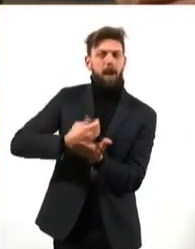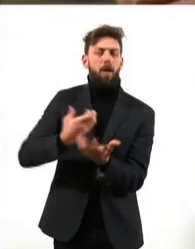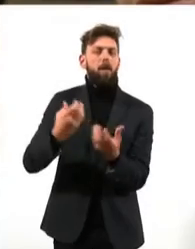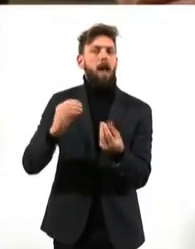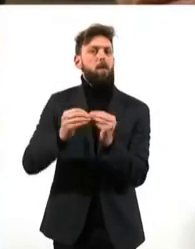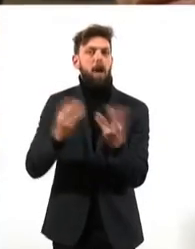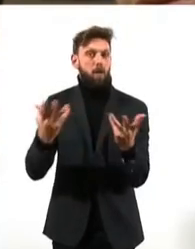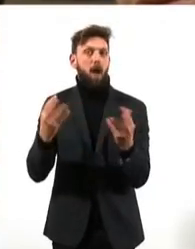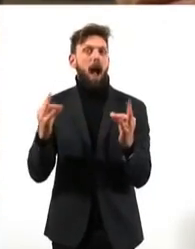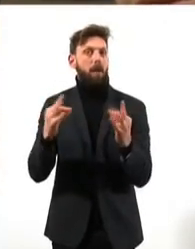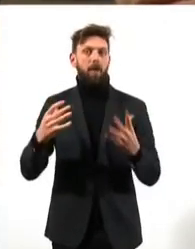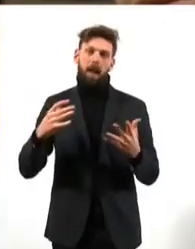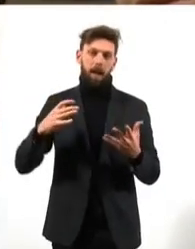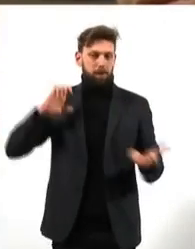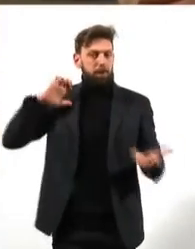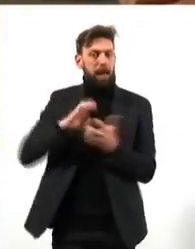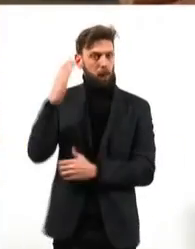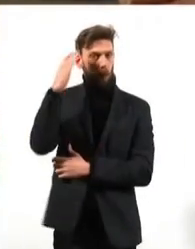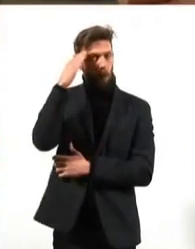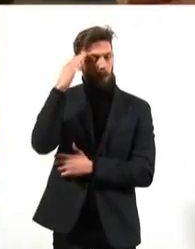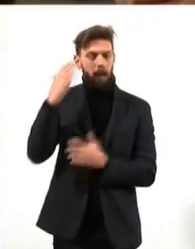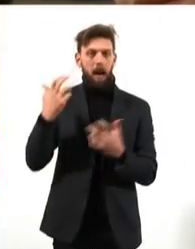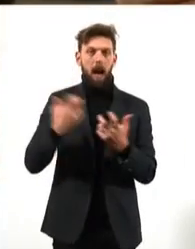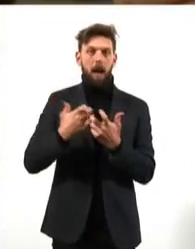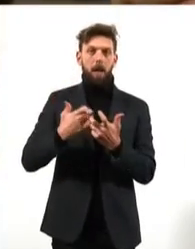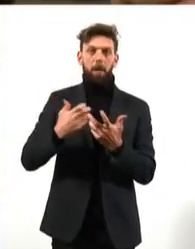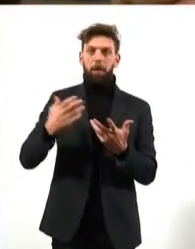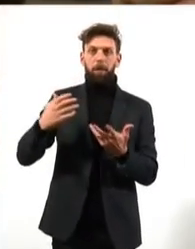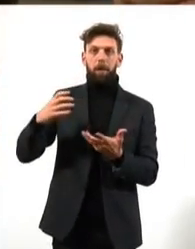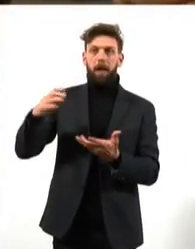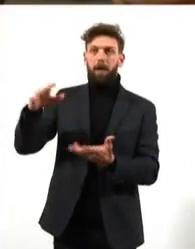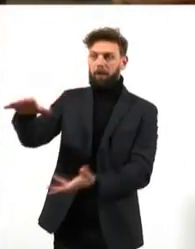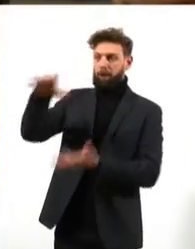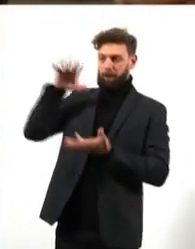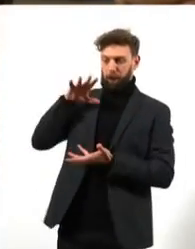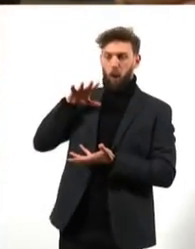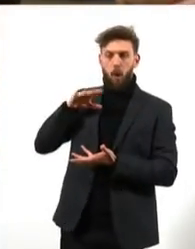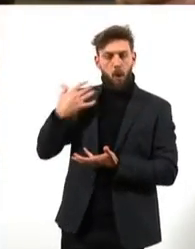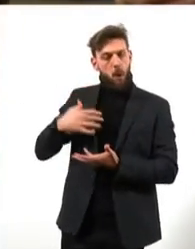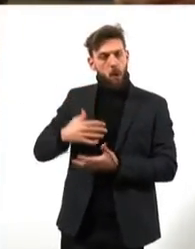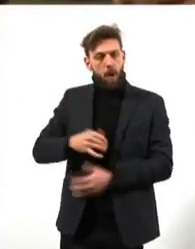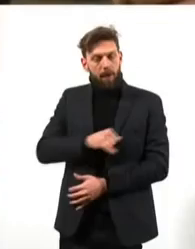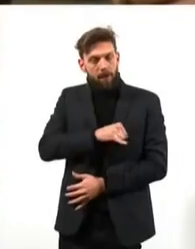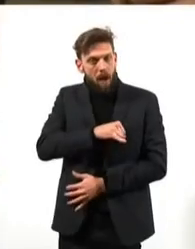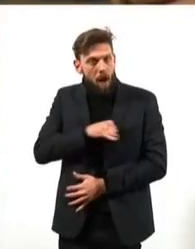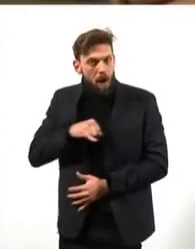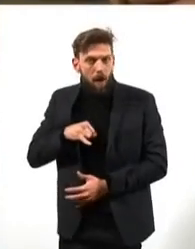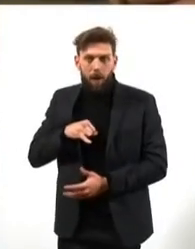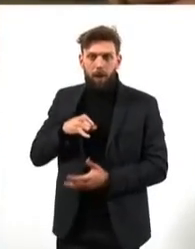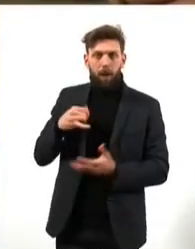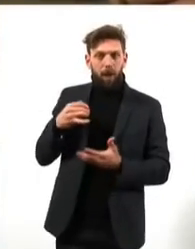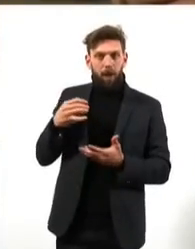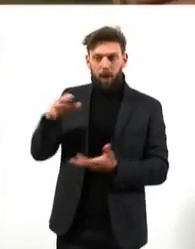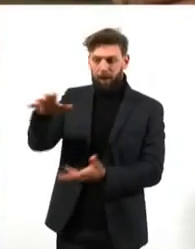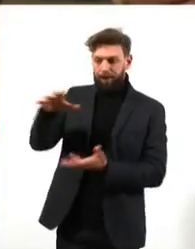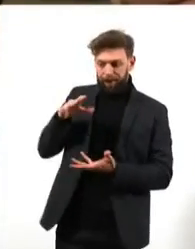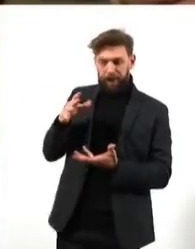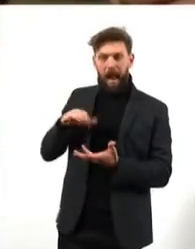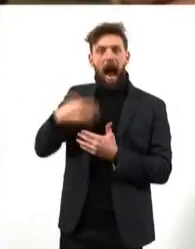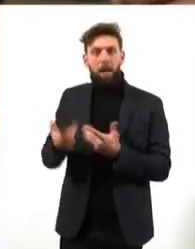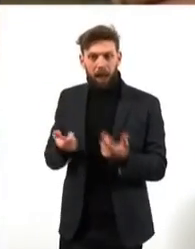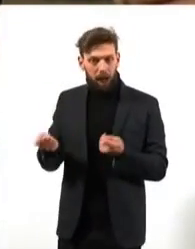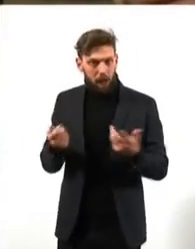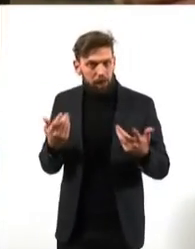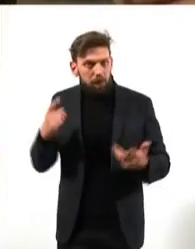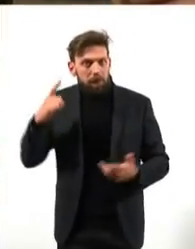de pression mentale, parce qu'en fait, quand on reçoit la parole, parfois on peut avoir des paroles qui sont très dures à entendre et qui ne sont pas forcément faciles à gérer.